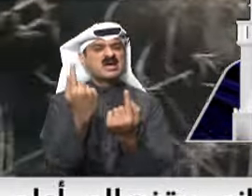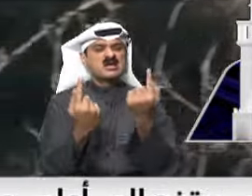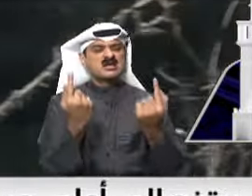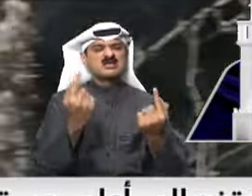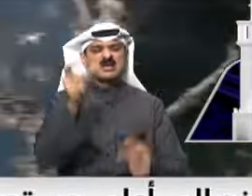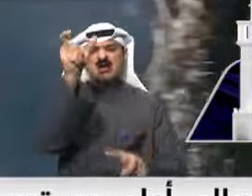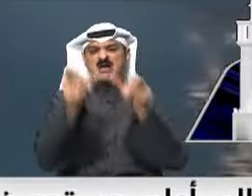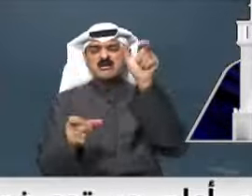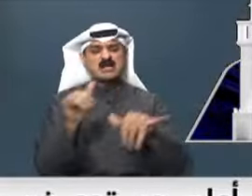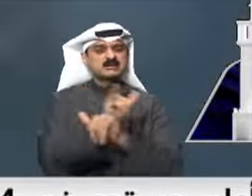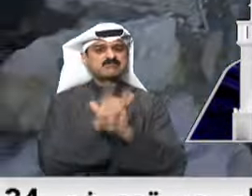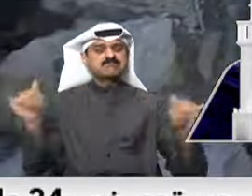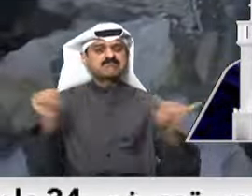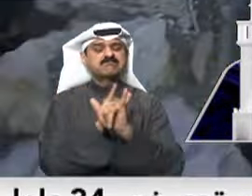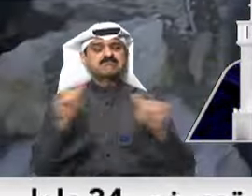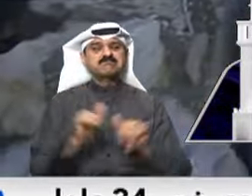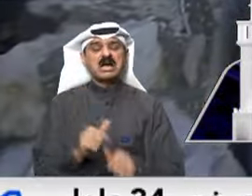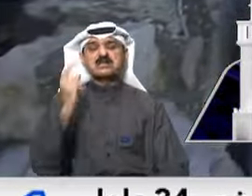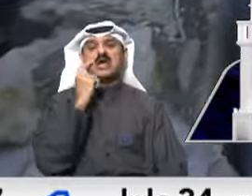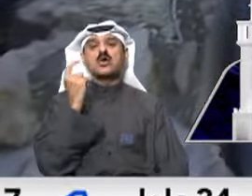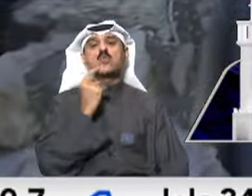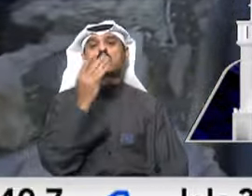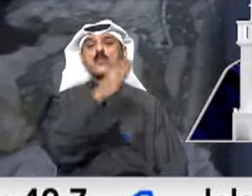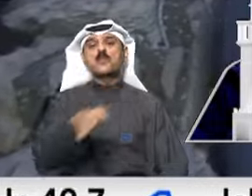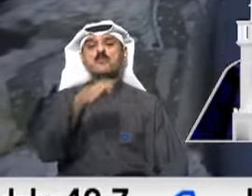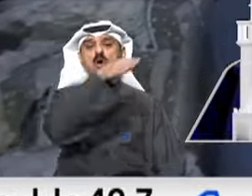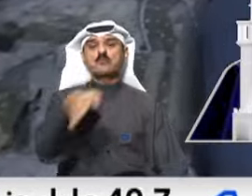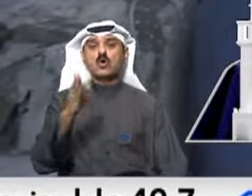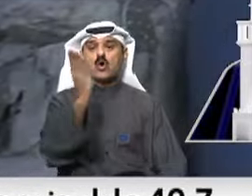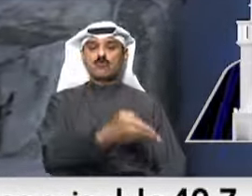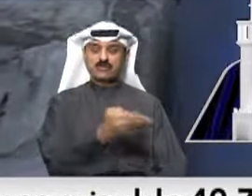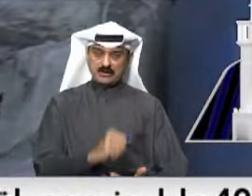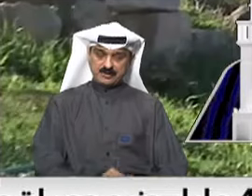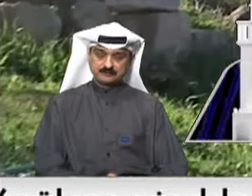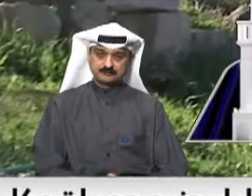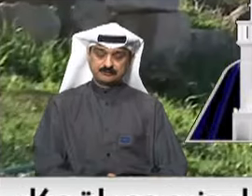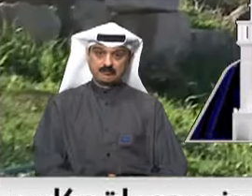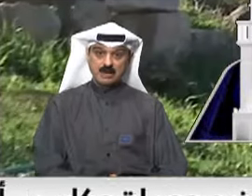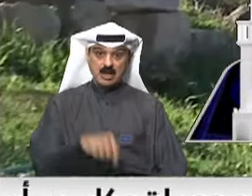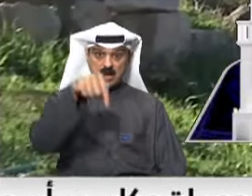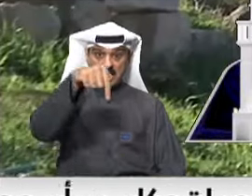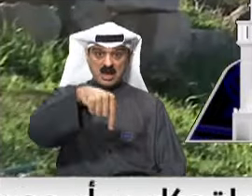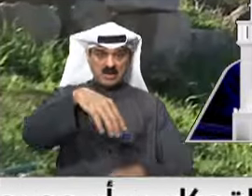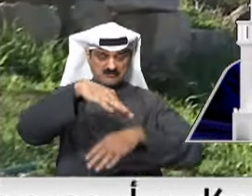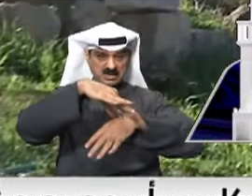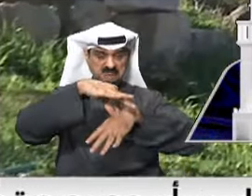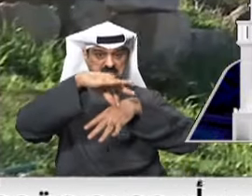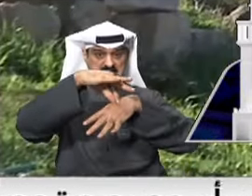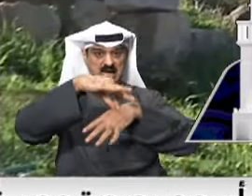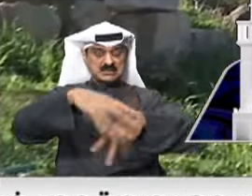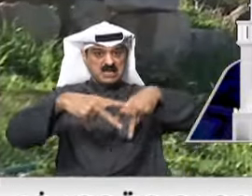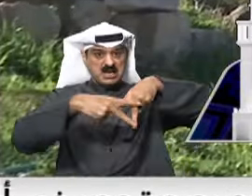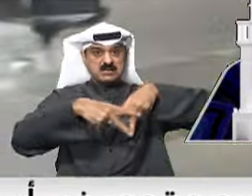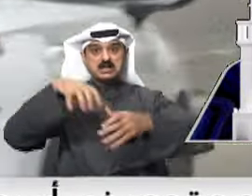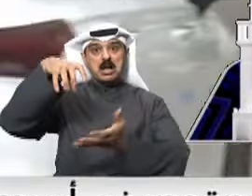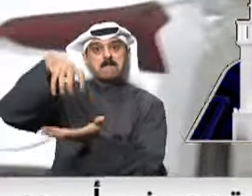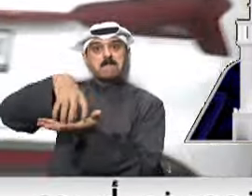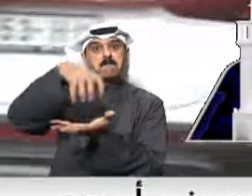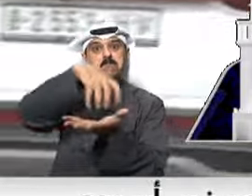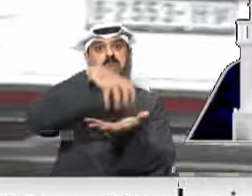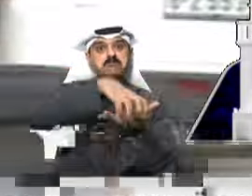من الوصول إليها بقوة السلاح. نصب مستوطنون من مستوطنة جفعات عنام بيوتا متنقلة بهدف